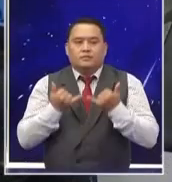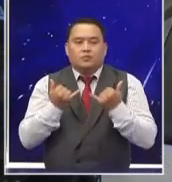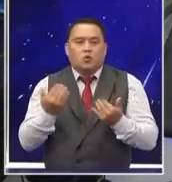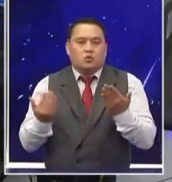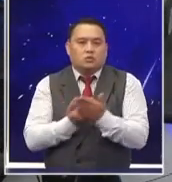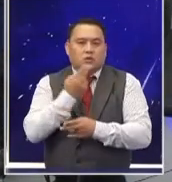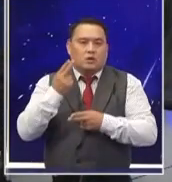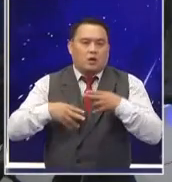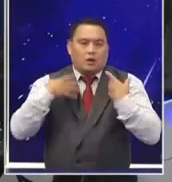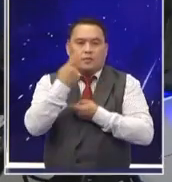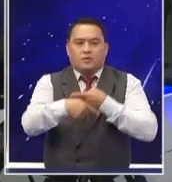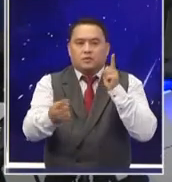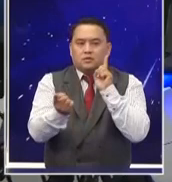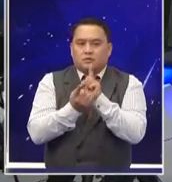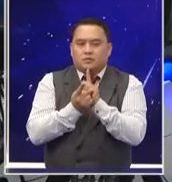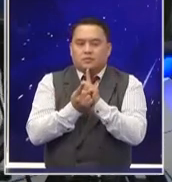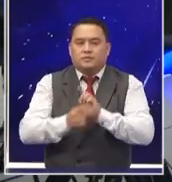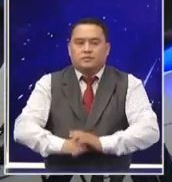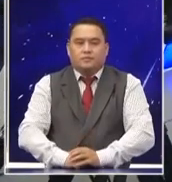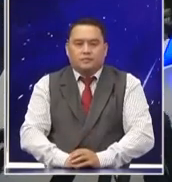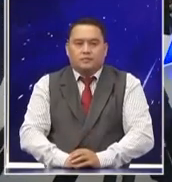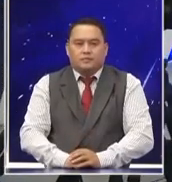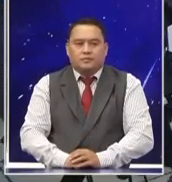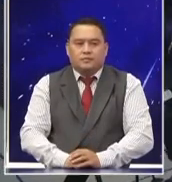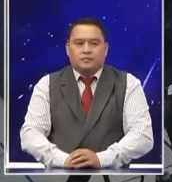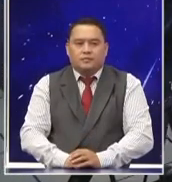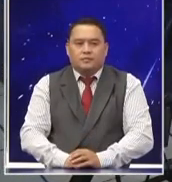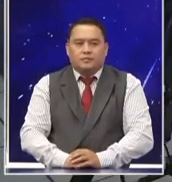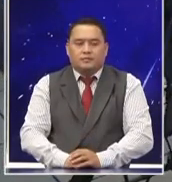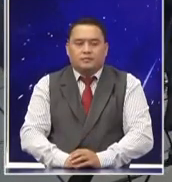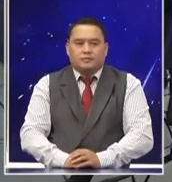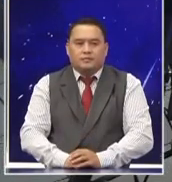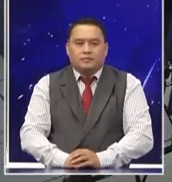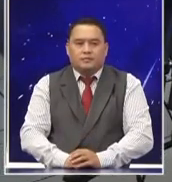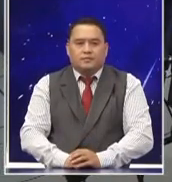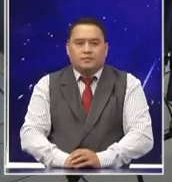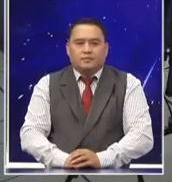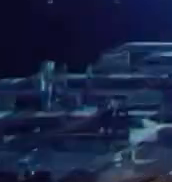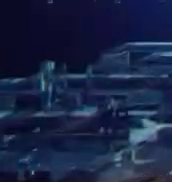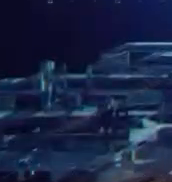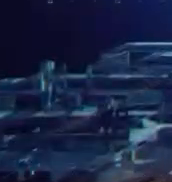Қымбатты көрермен, бүгінге келіп түскен ақпараттар легі осындай. Назарларыңызға рахмет, амандықта жүздескенше.